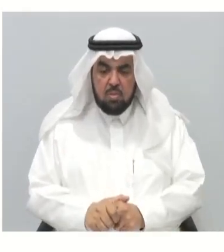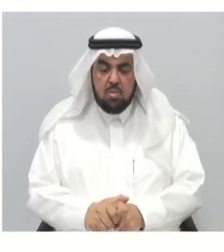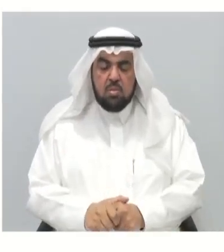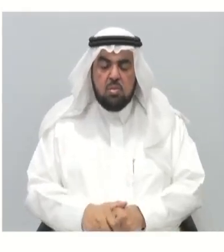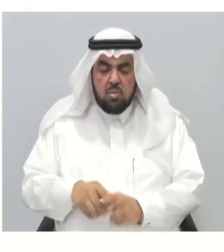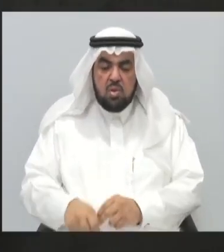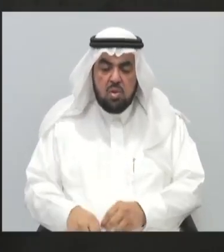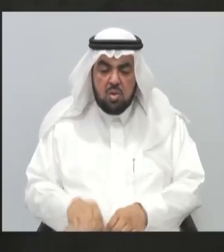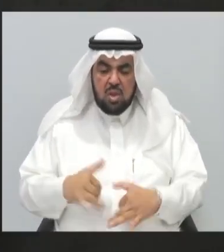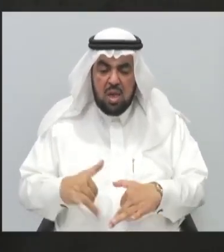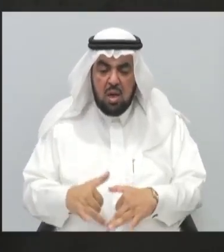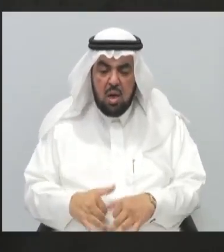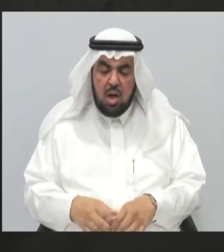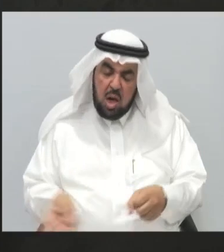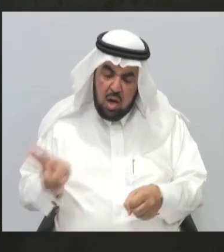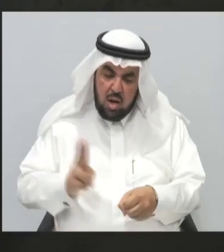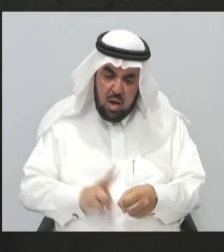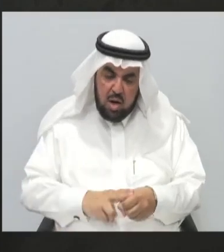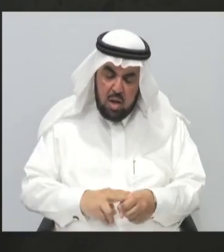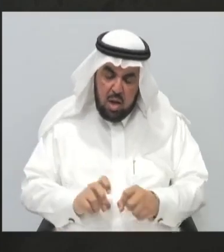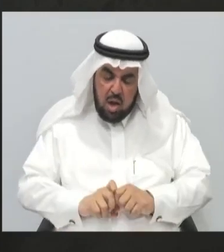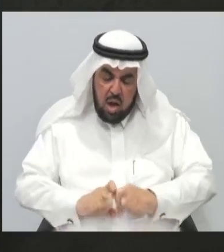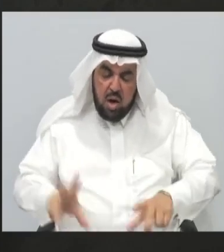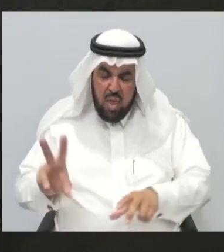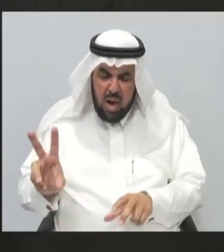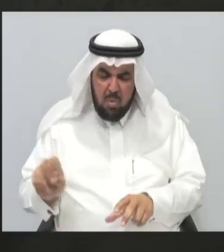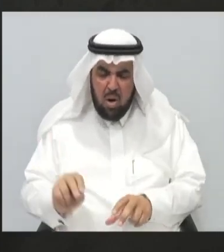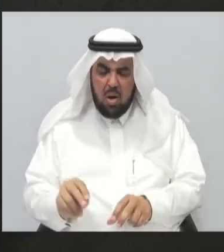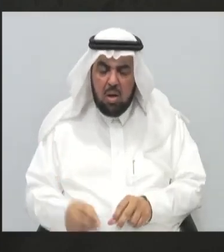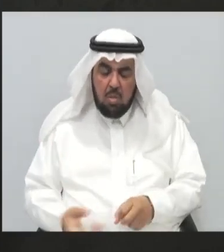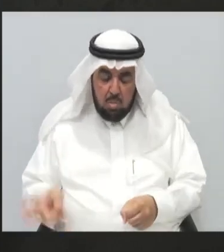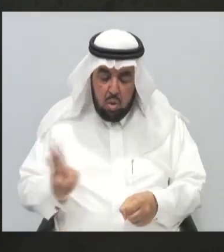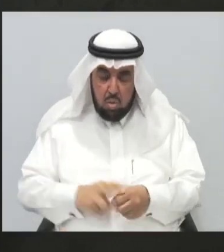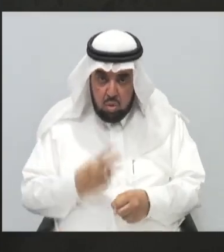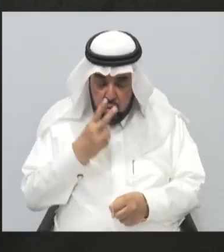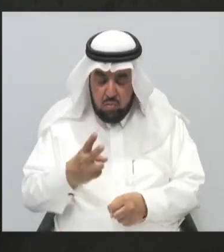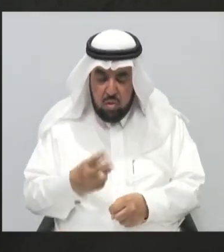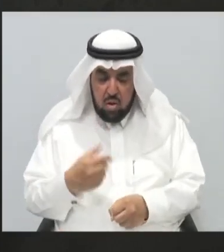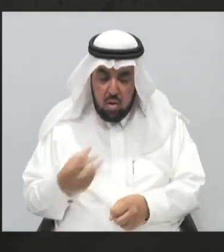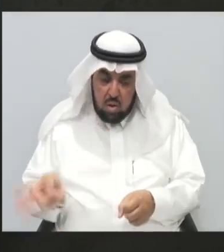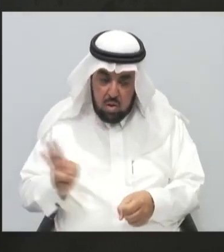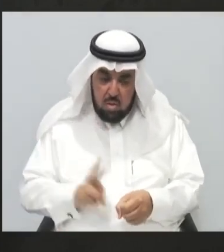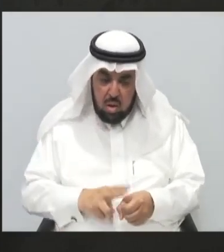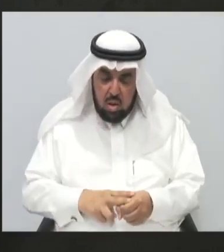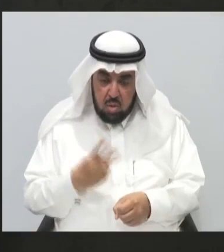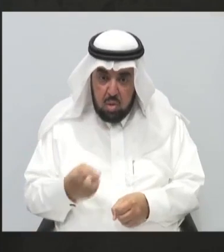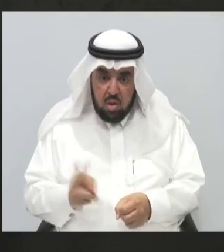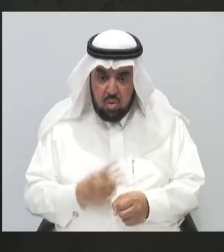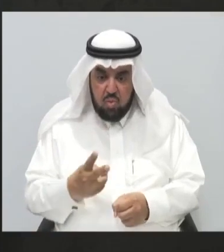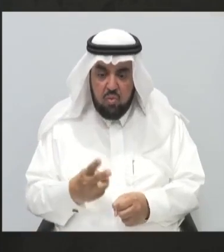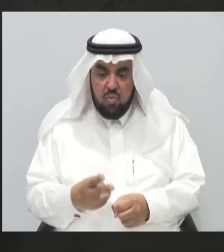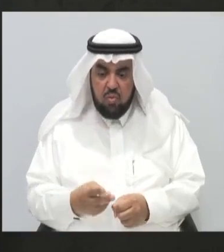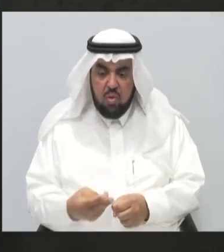طبعا هل هل توجد طريقه لاعاده عرض المحاكاه يعني بعد ما قمت برؤيه المحاكاه هل استطيع ان اقوم باعادتها